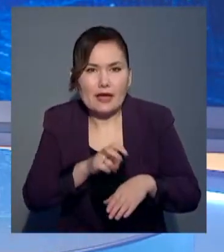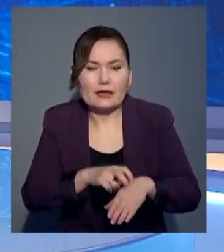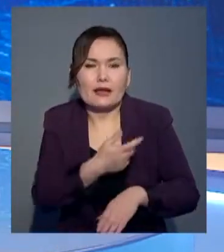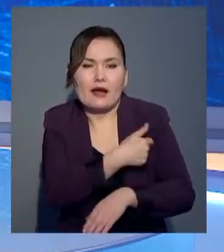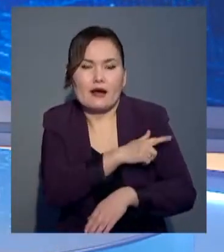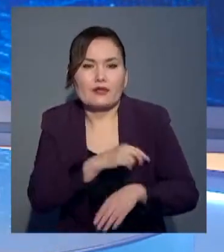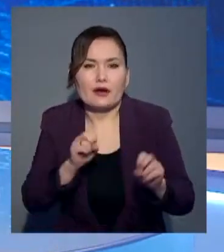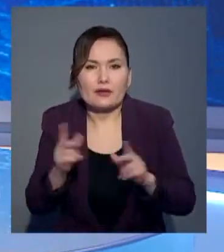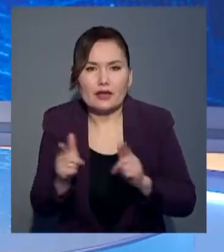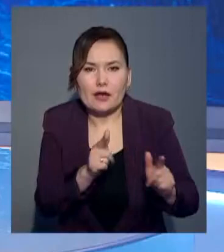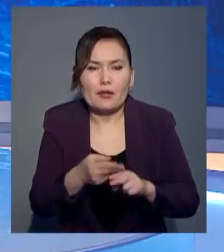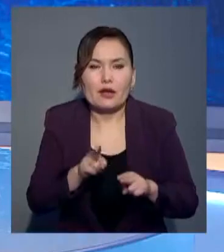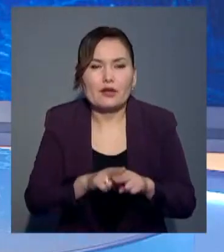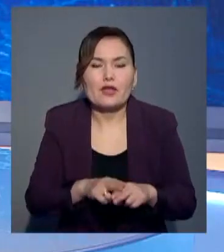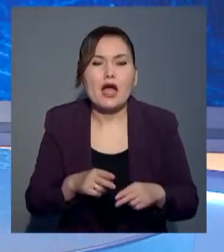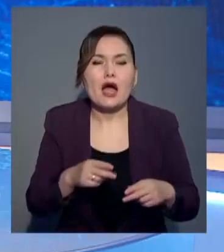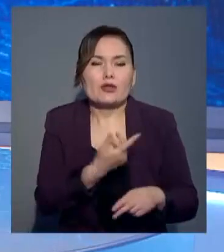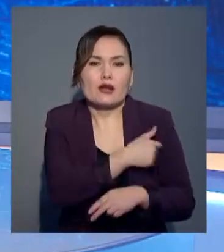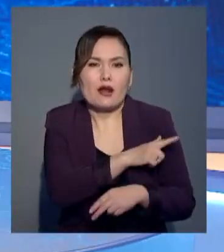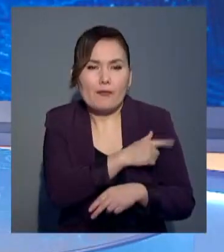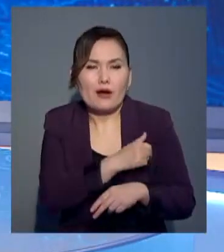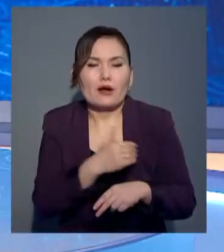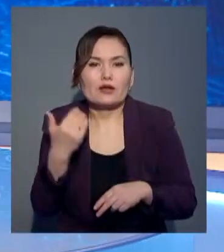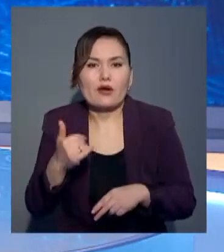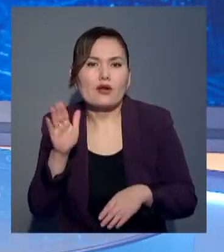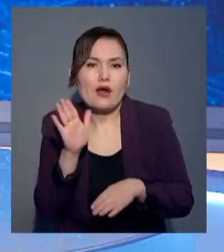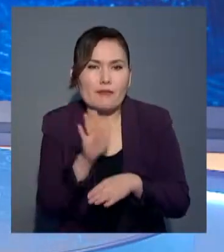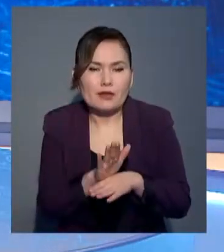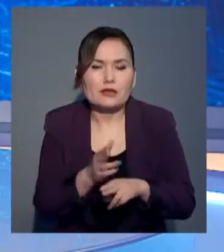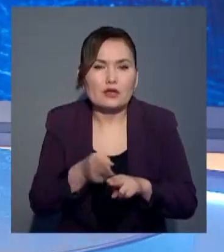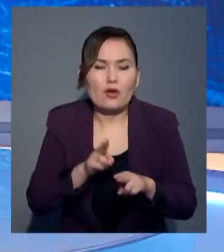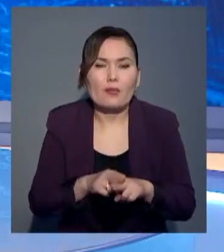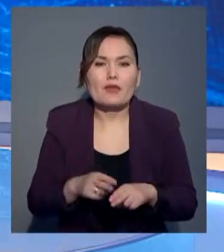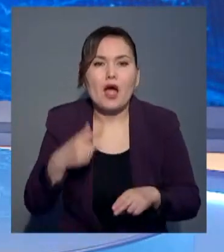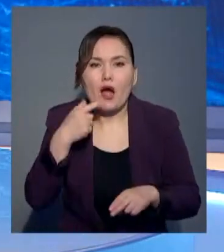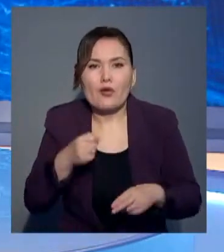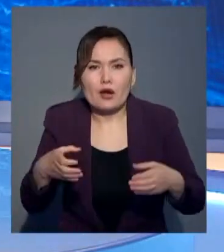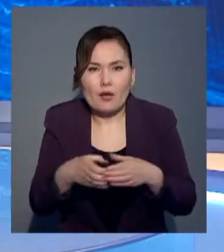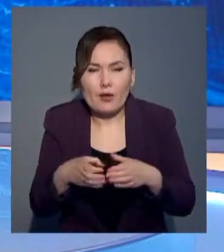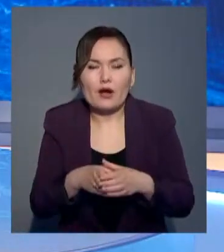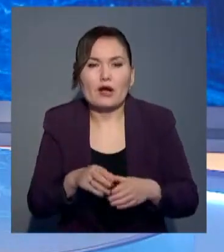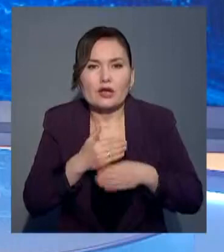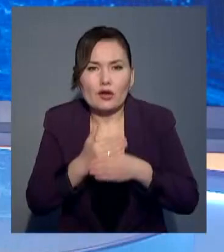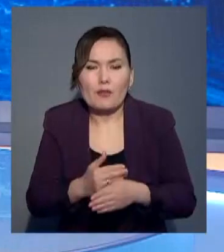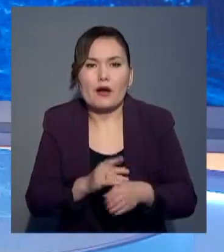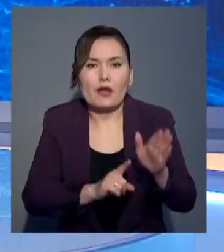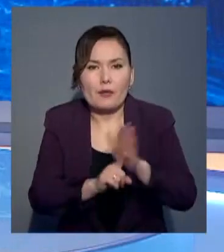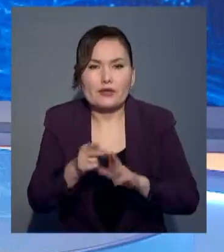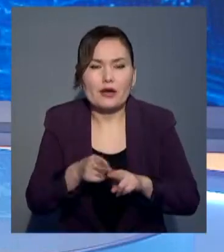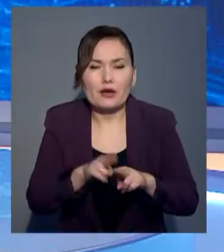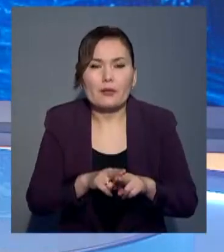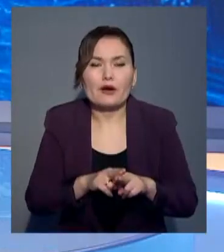дайын отыр. Денсаулық сақтау министрлігінен пәрмен келсе, дәрігерлер мен медбикелердің арнайы тобы іске кірісет. Еңбек демалысындағы